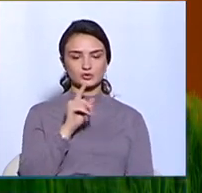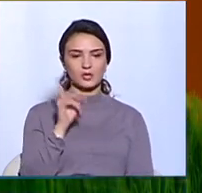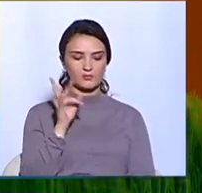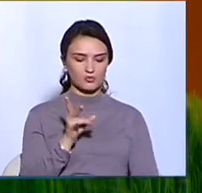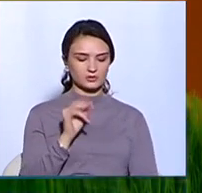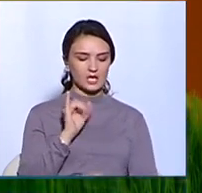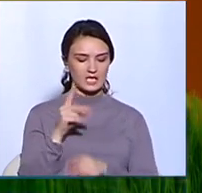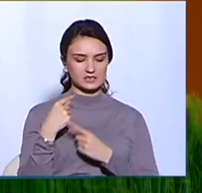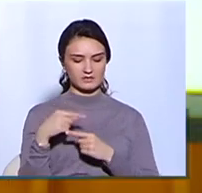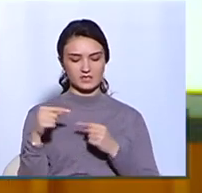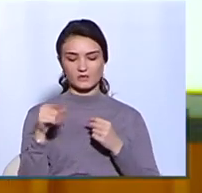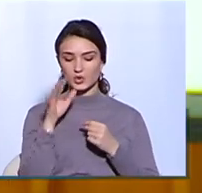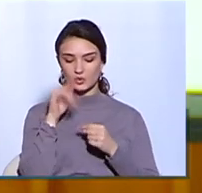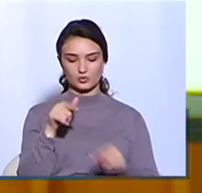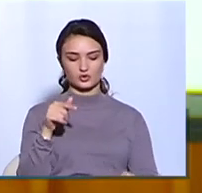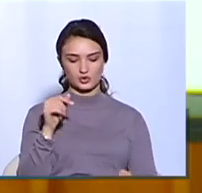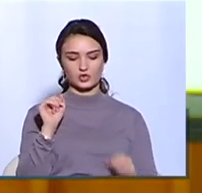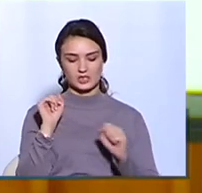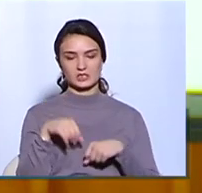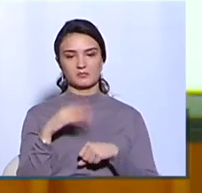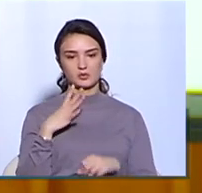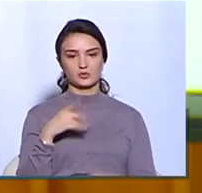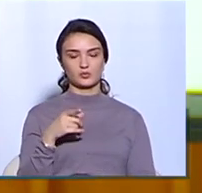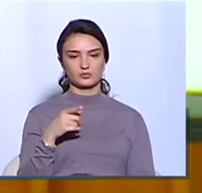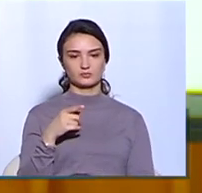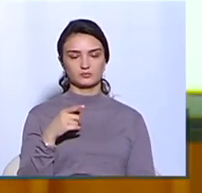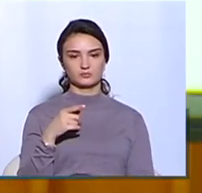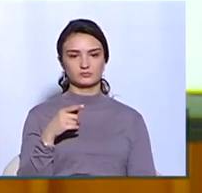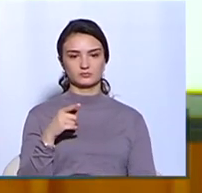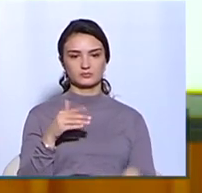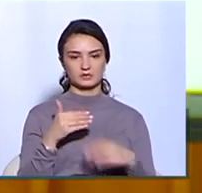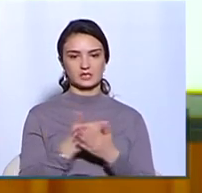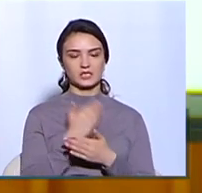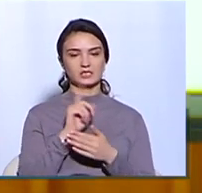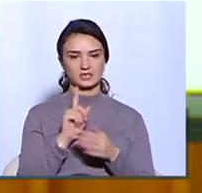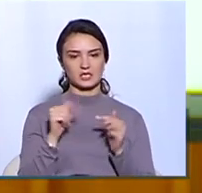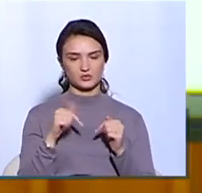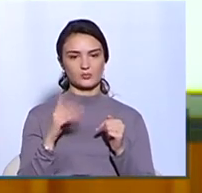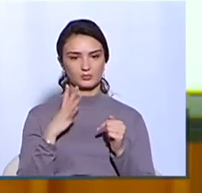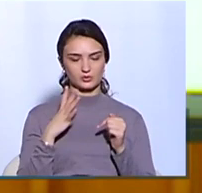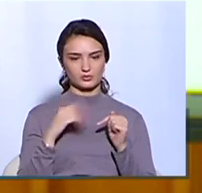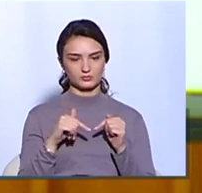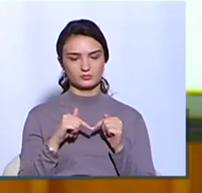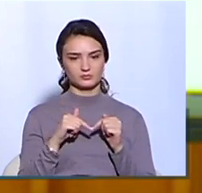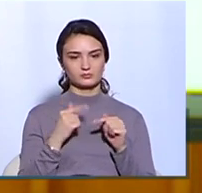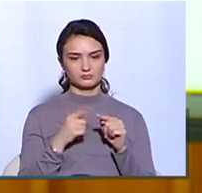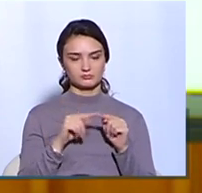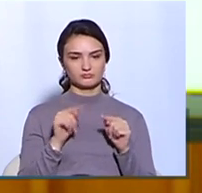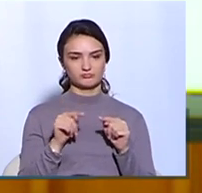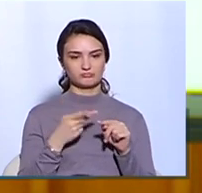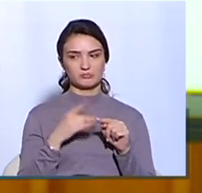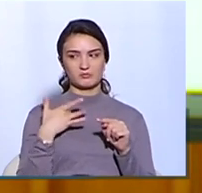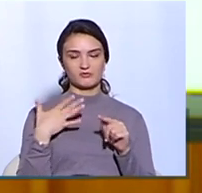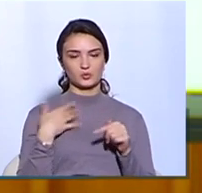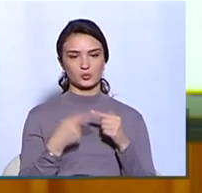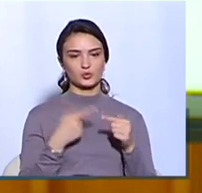სასქესო უჯრედების მომწიფების დროს შესაძლებელია, რომ ახალი მუტაცია წარმოიქმნას და მაშინ ეს